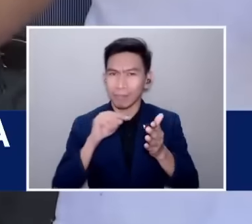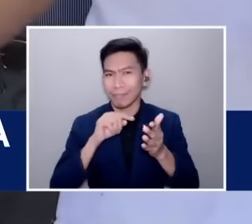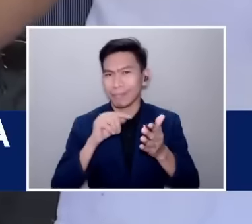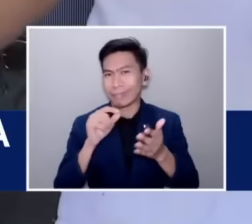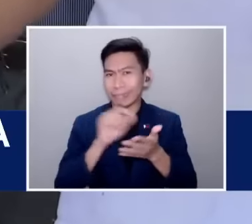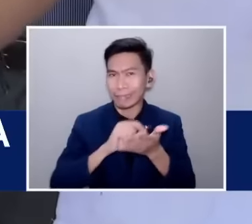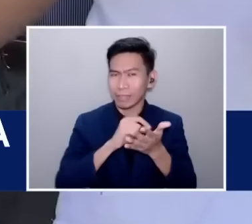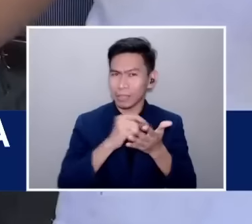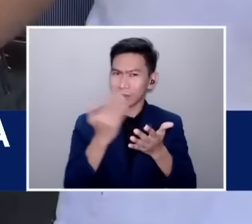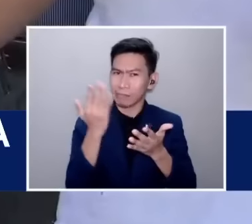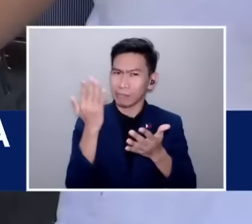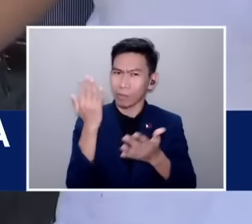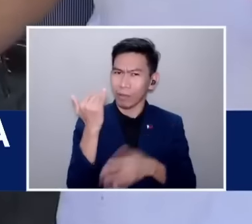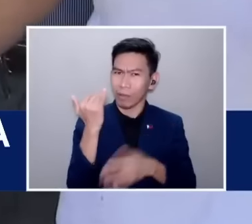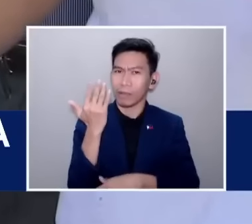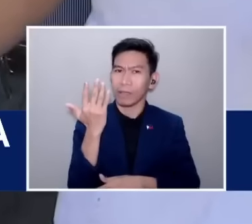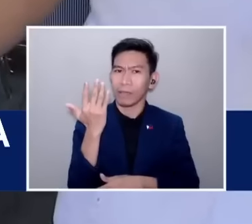dapat,